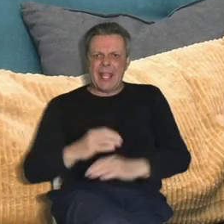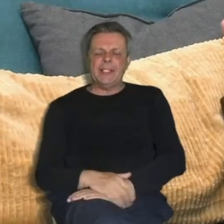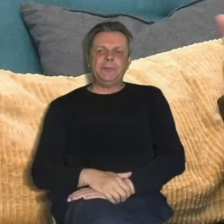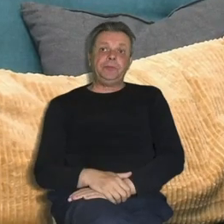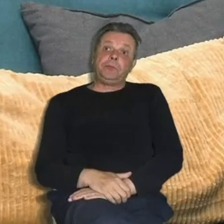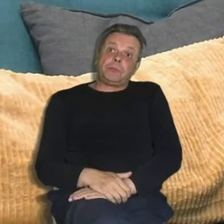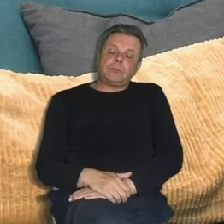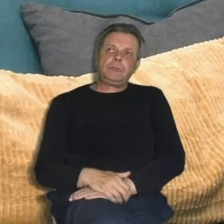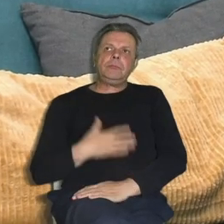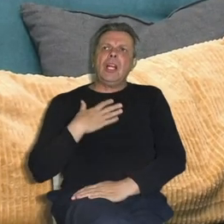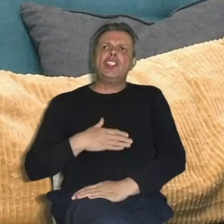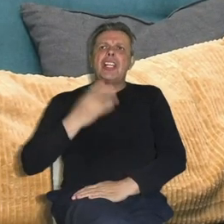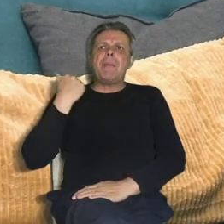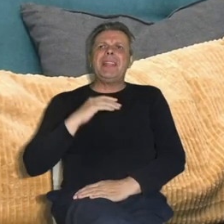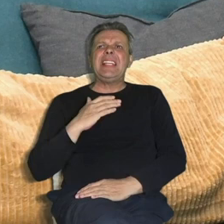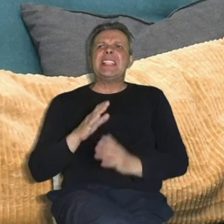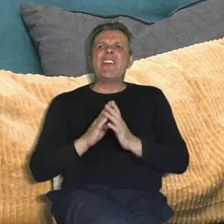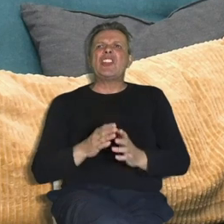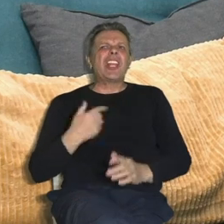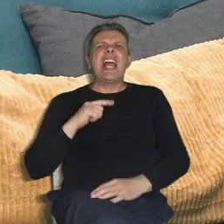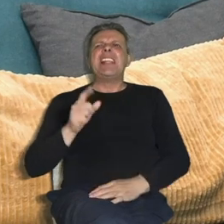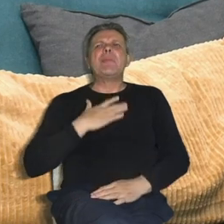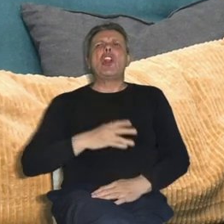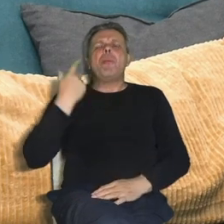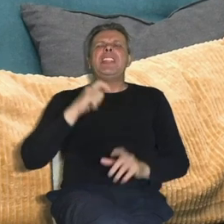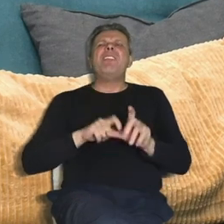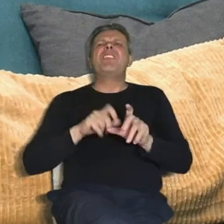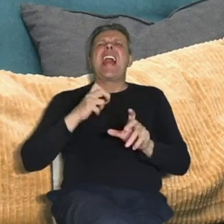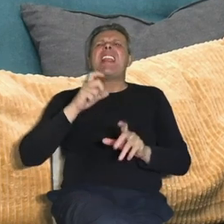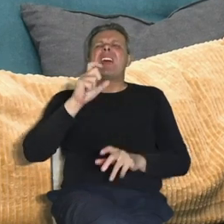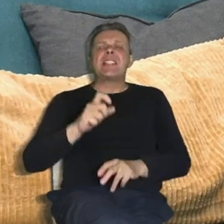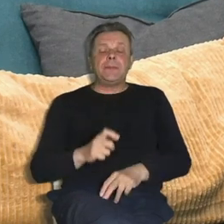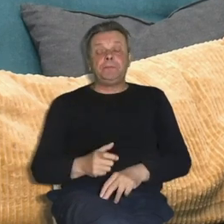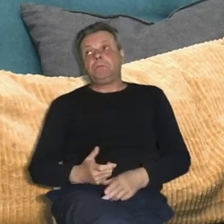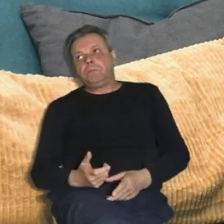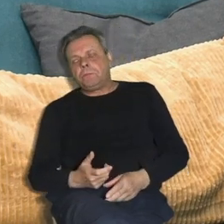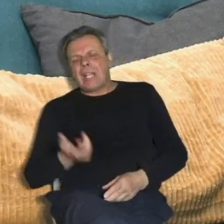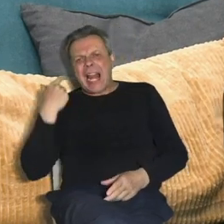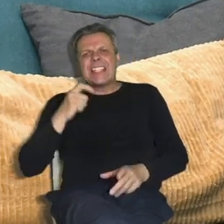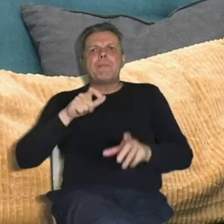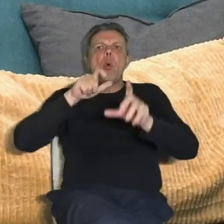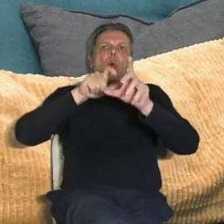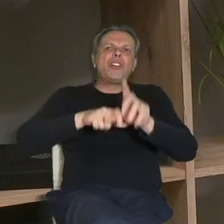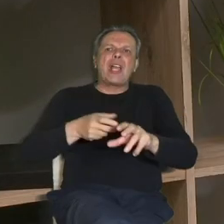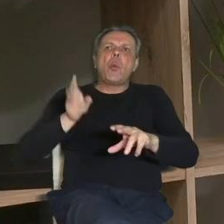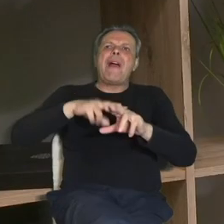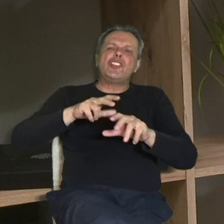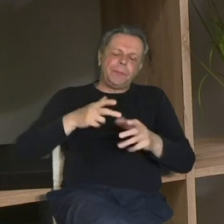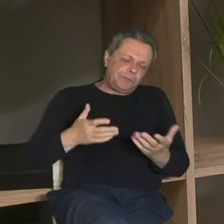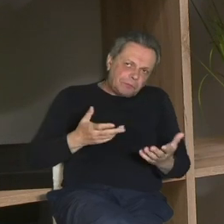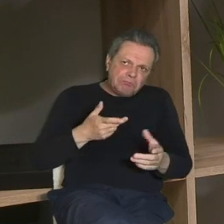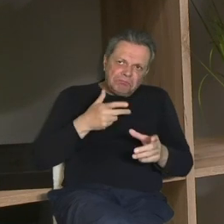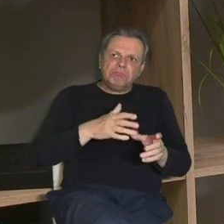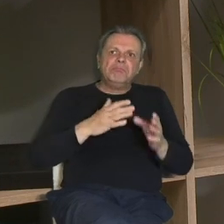dakle, biti svećenik. Ja nisam htio u prvom redu biti Franjevac, nego sam htio biti svećenik. Ali onda sam u kontaktu bio najčešće sa Franjevcima, pa sam onda